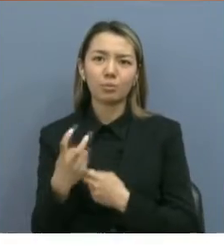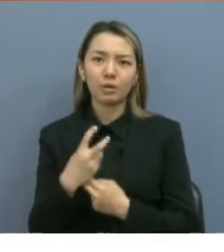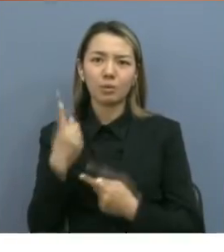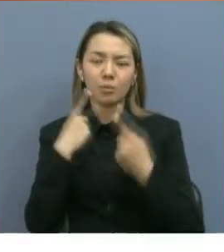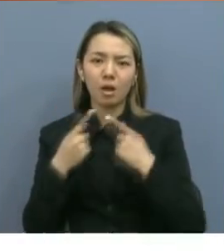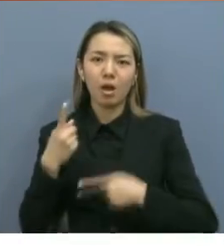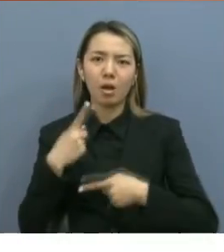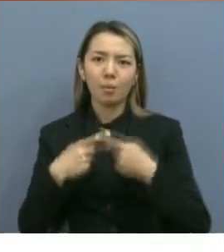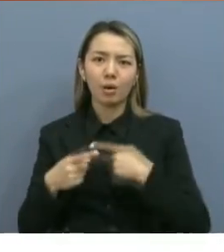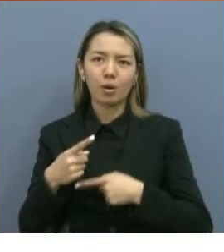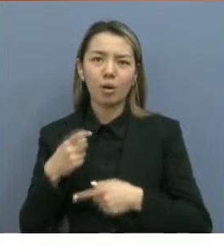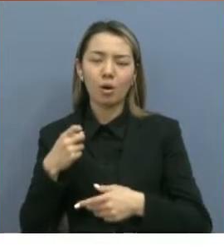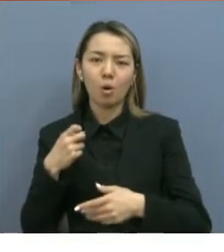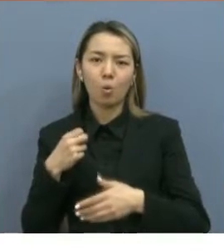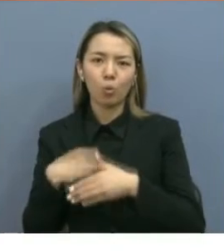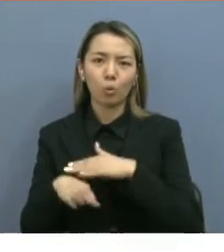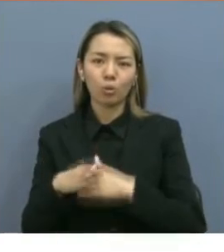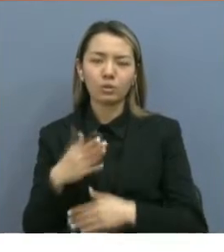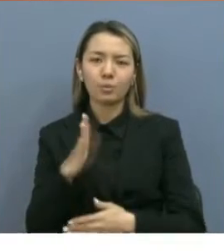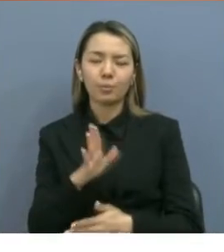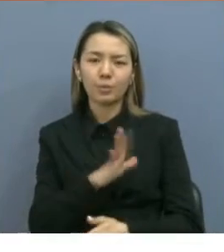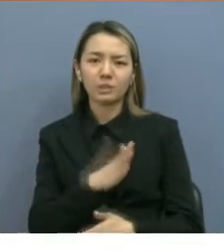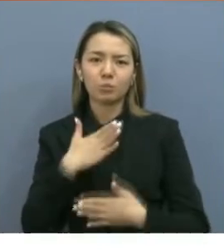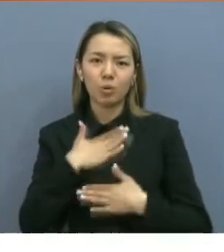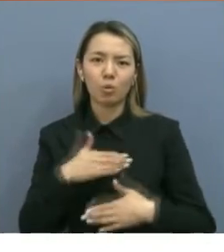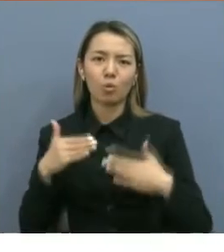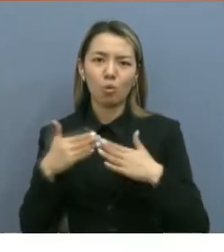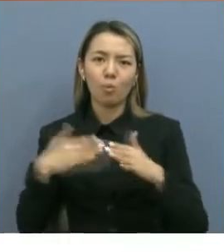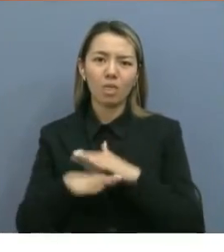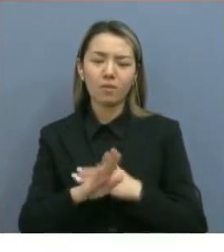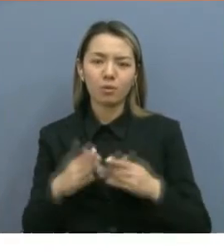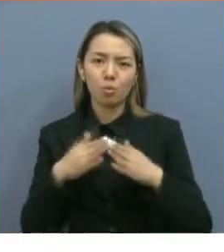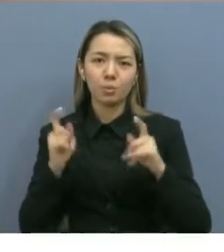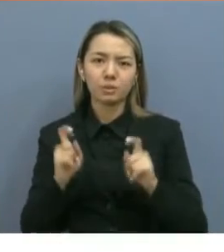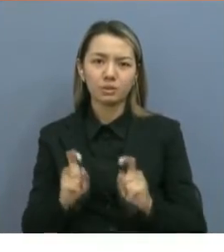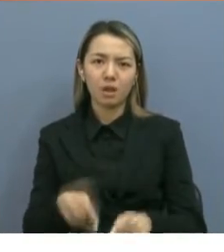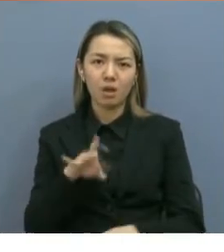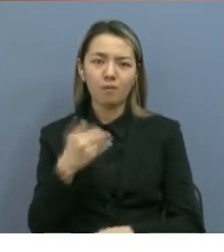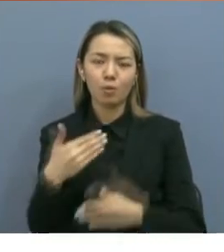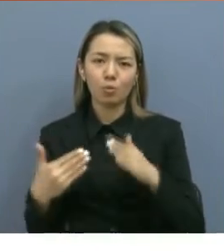еңіреп, жалынғанға көнбейді. Сабыр сақтап үйден шықпай отырсаң,